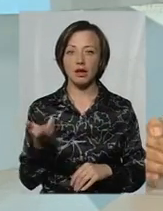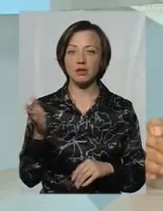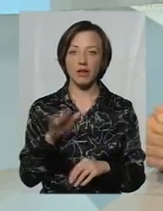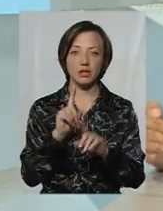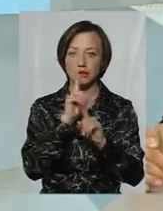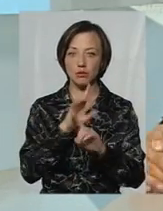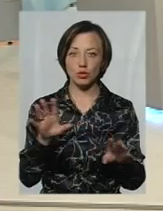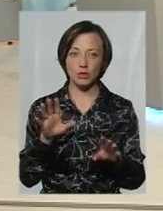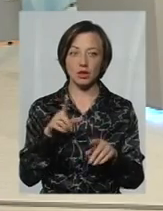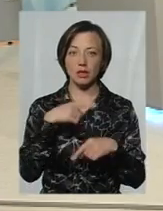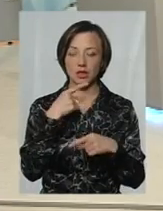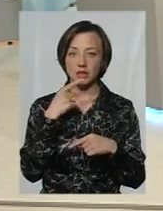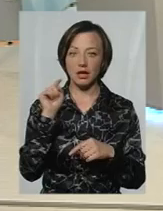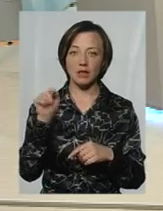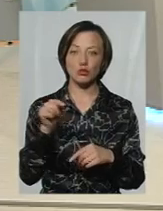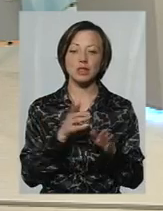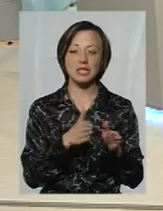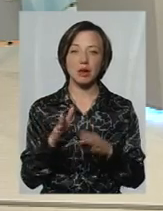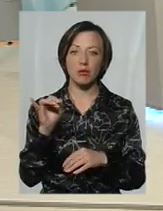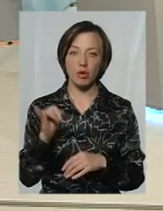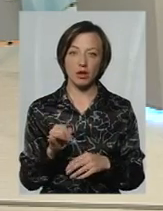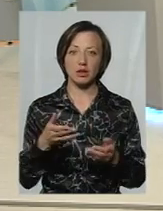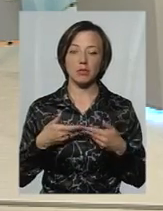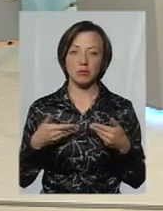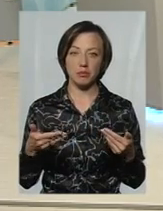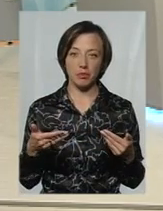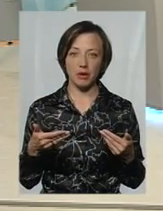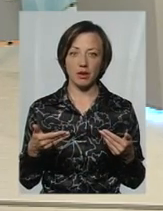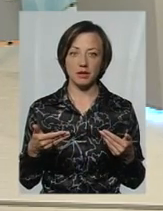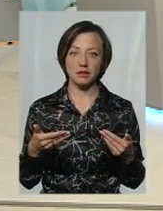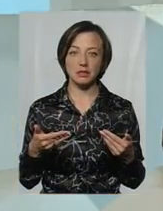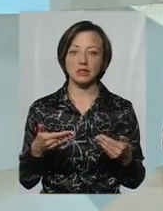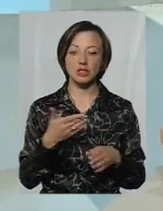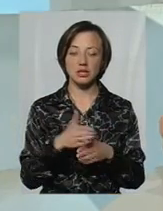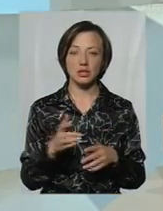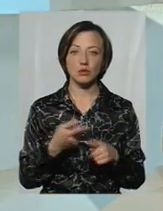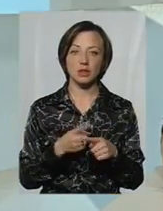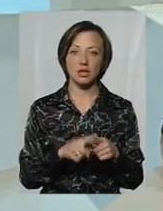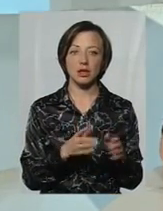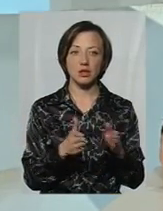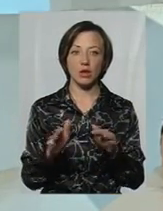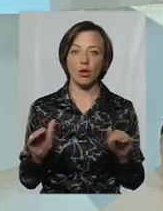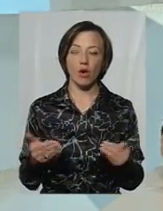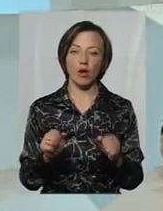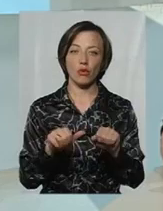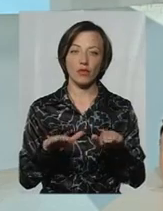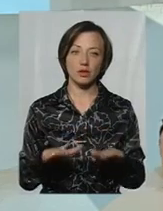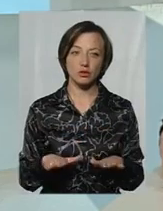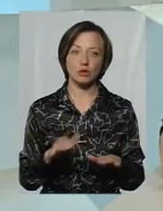не будемо накивати на систему, бо ми є самі частиною тієї системи. Давайте локально